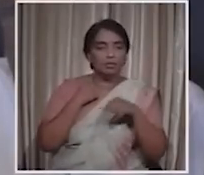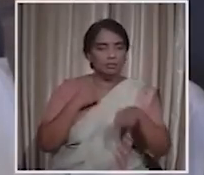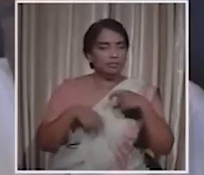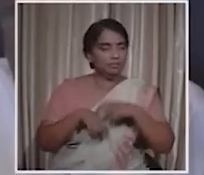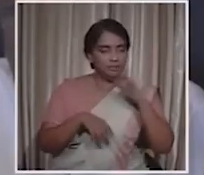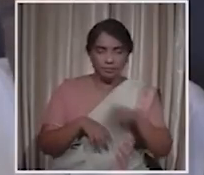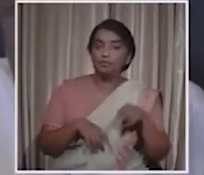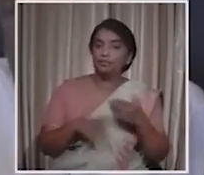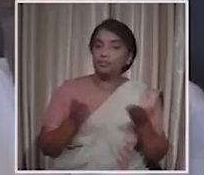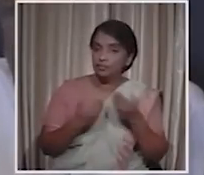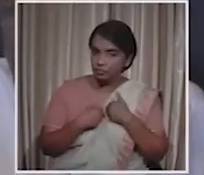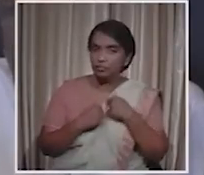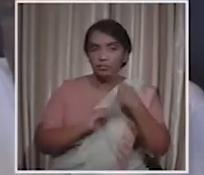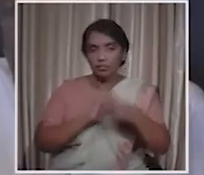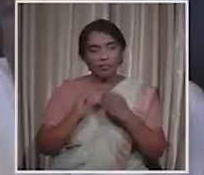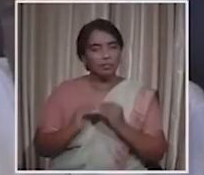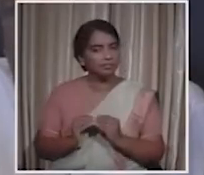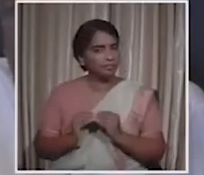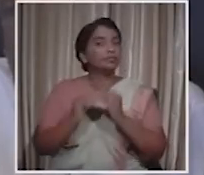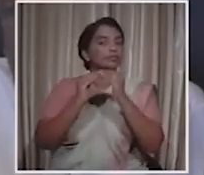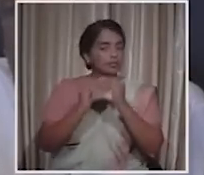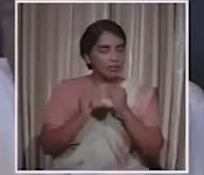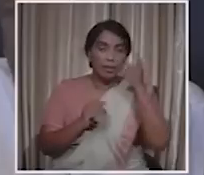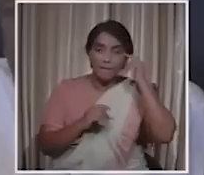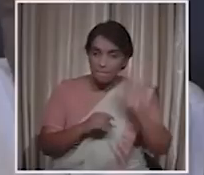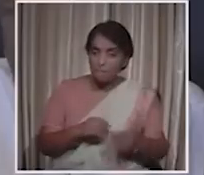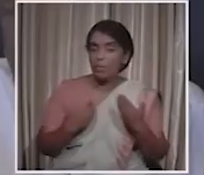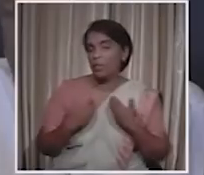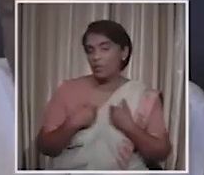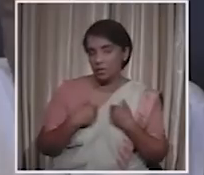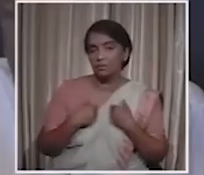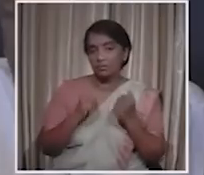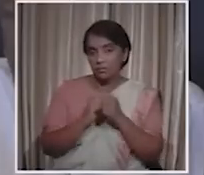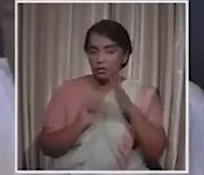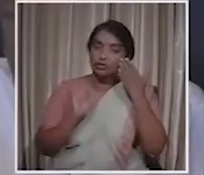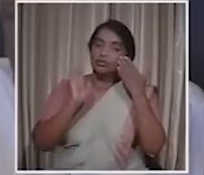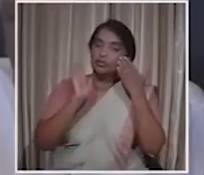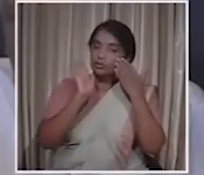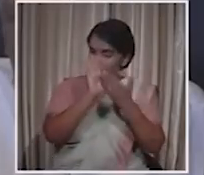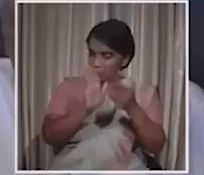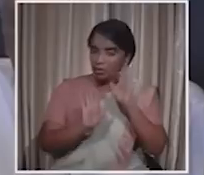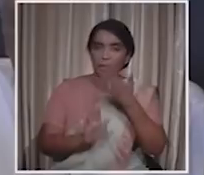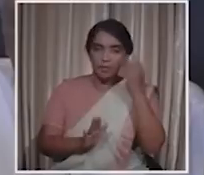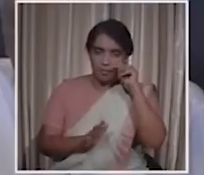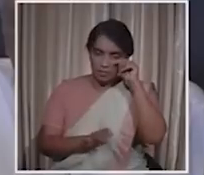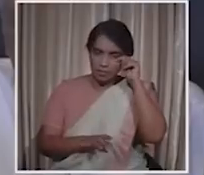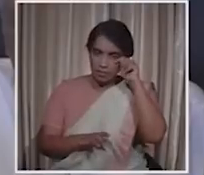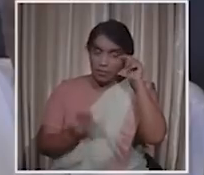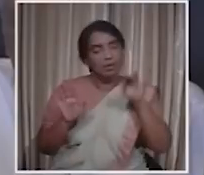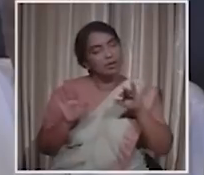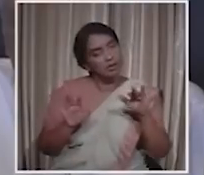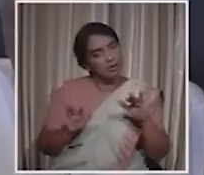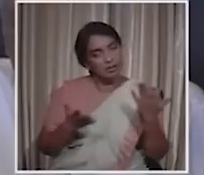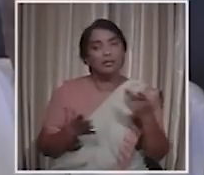අවස්ථාවේ අපට එක්කෝ රට ගොඩ නැංවීමේ අභිලාෂය අප තුළ ඇති බව පෙන්වන්න පුළුවන්. එහෙම